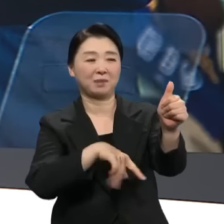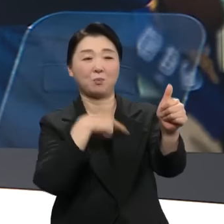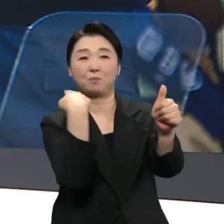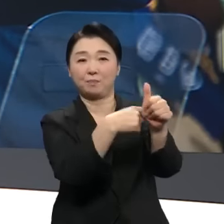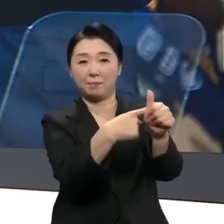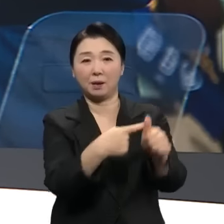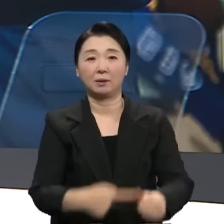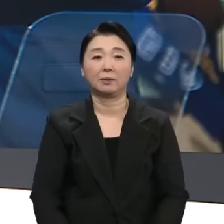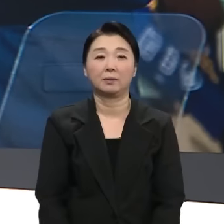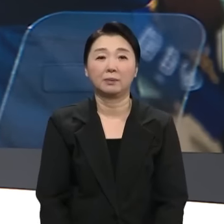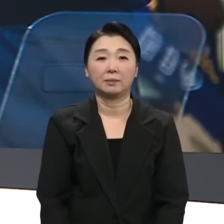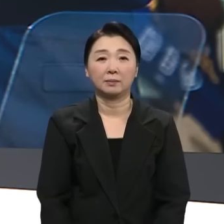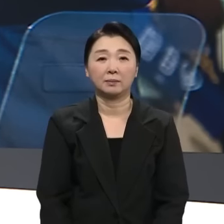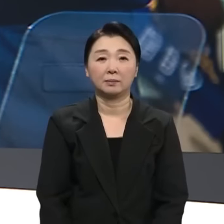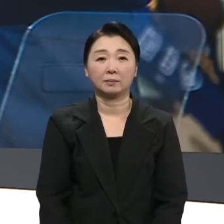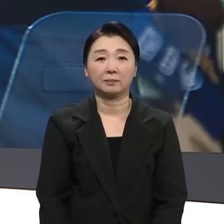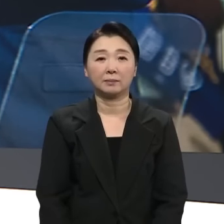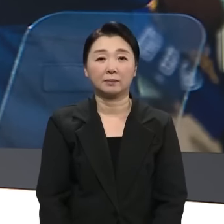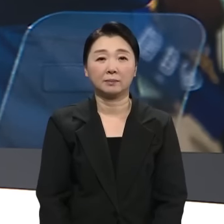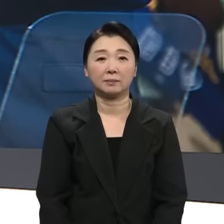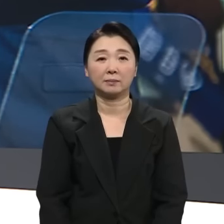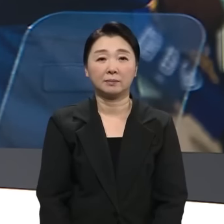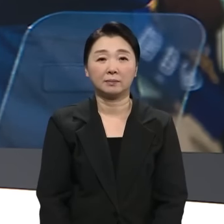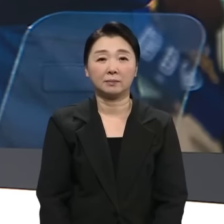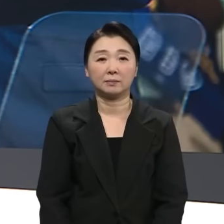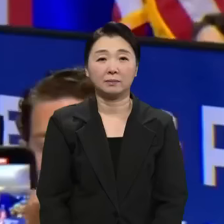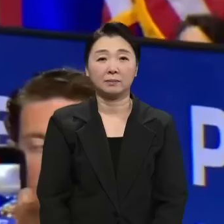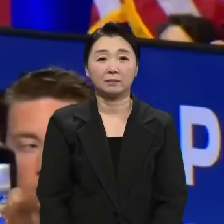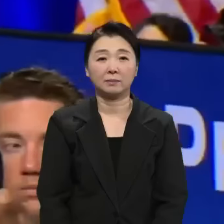비판을 쏟아냈습니다. 워싱턴 정강현 특파원입니다.